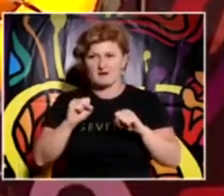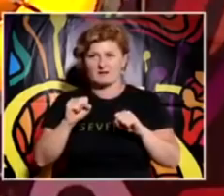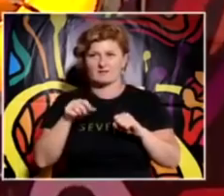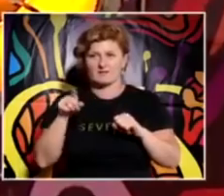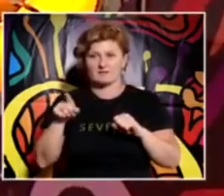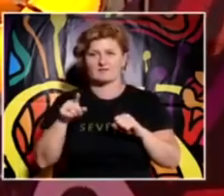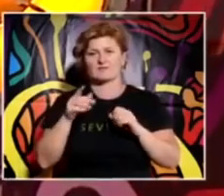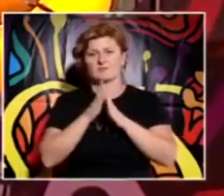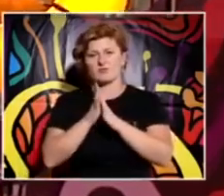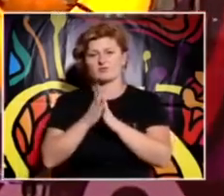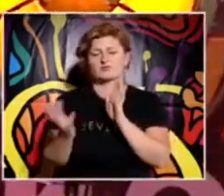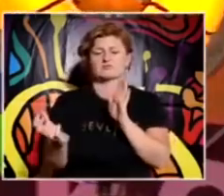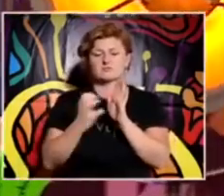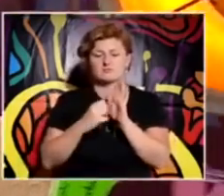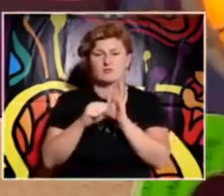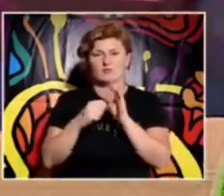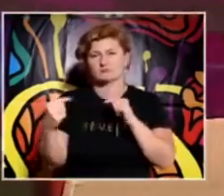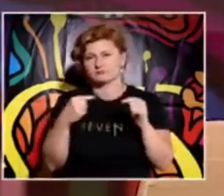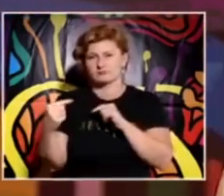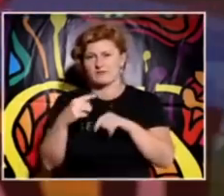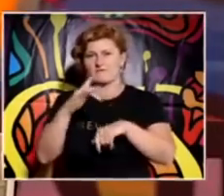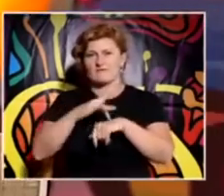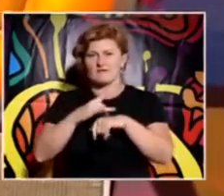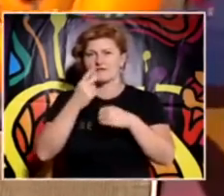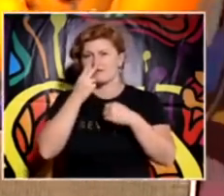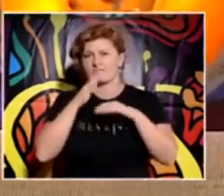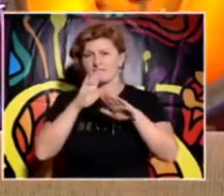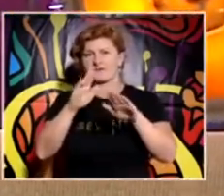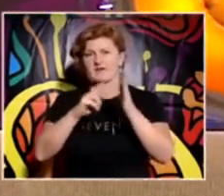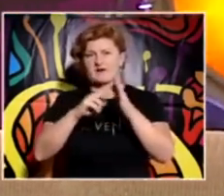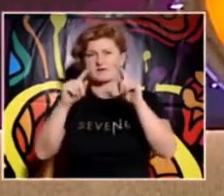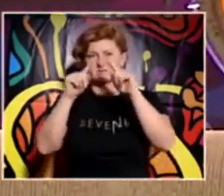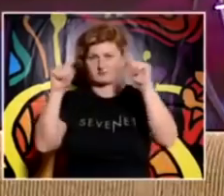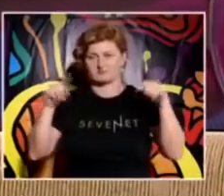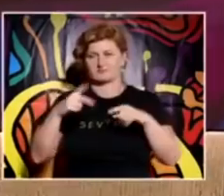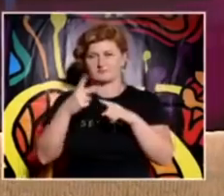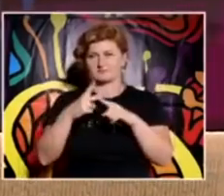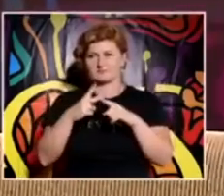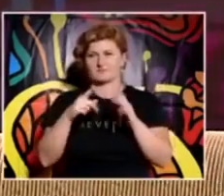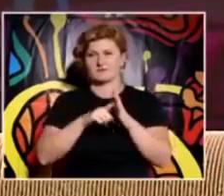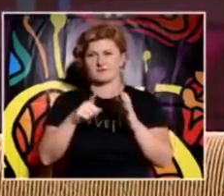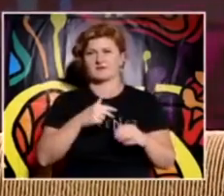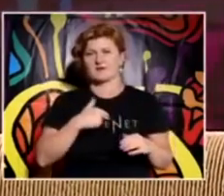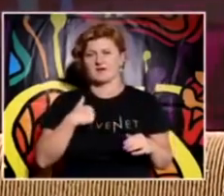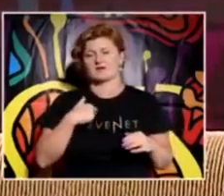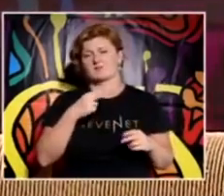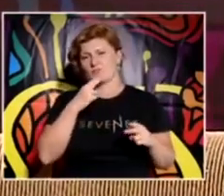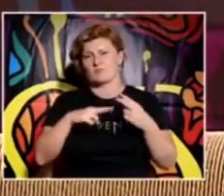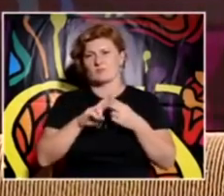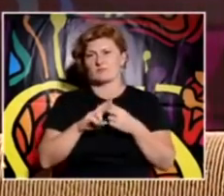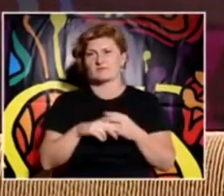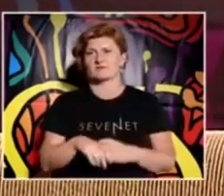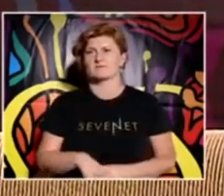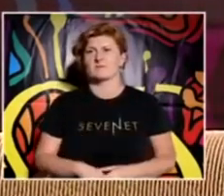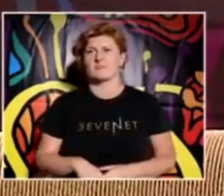do dyskusji. Wyniki tych waszych odpowiedzi będą widoczne na ekranie, także to będzie też dla nas jakaś podpowiedź i